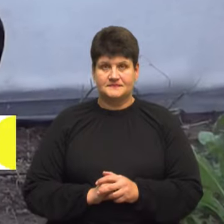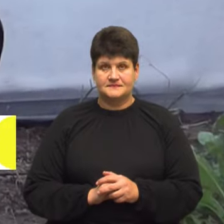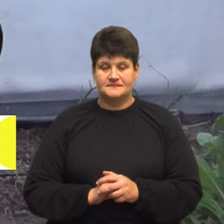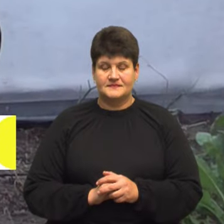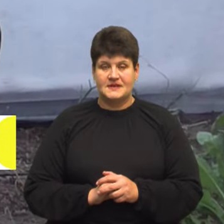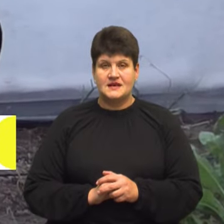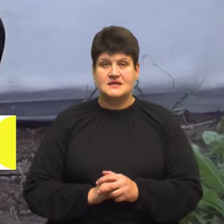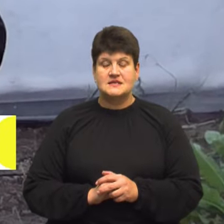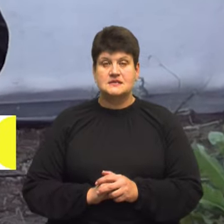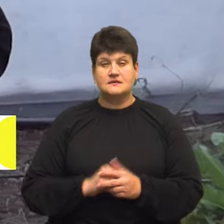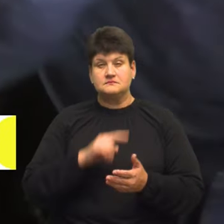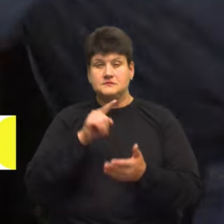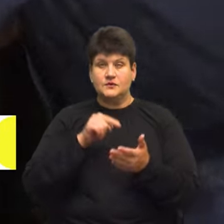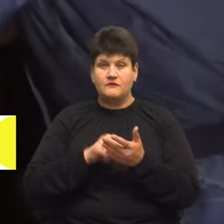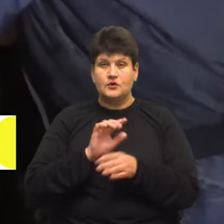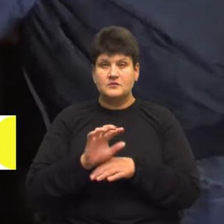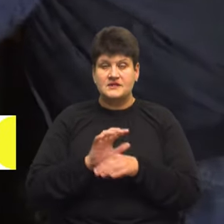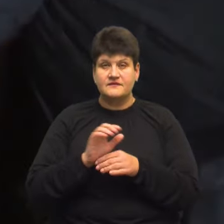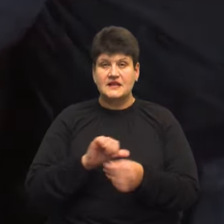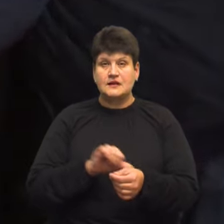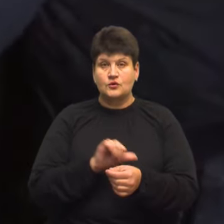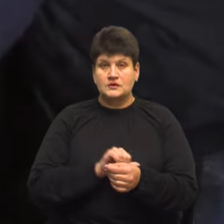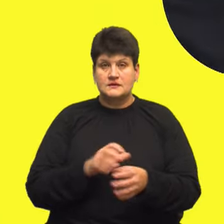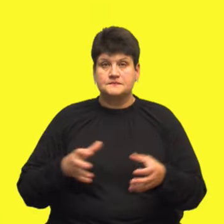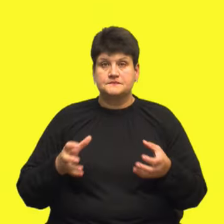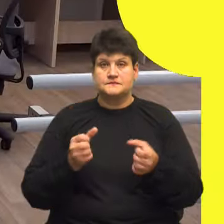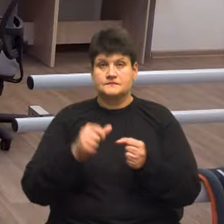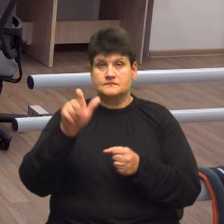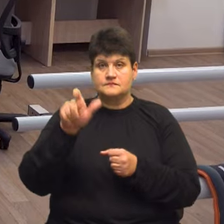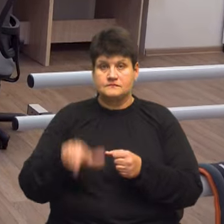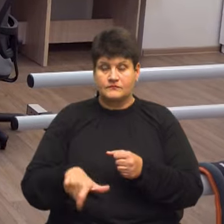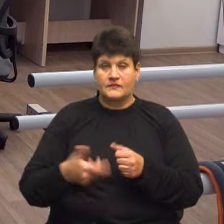у виробництві наркотиків затримали жителя Херсонщини.